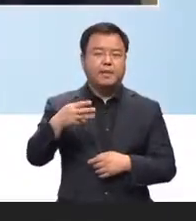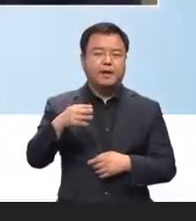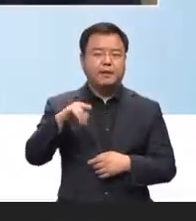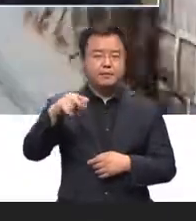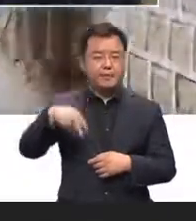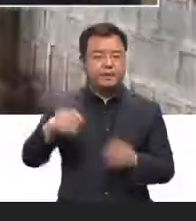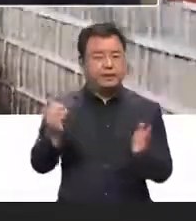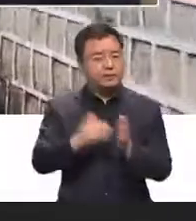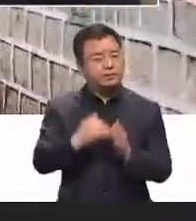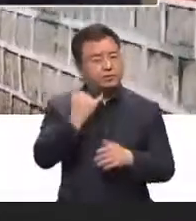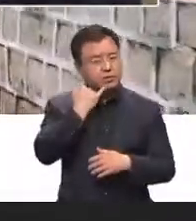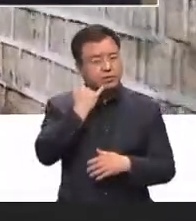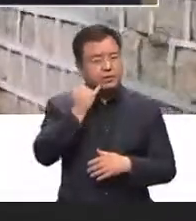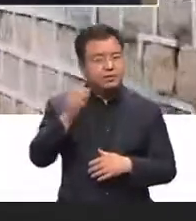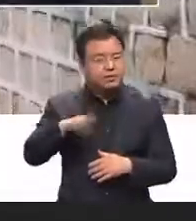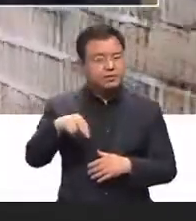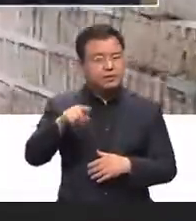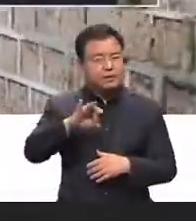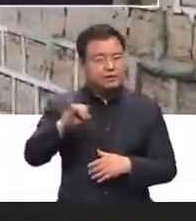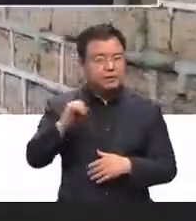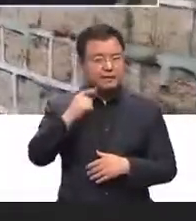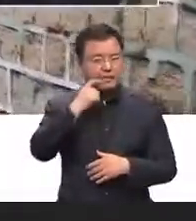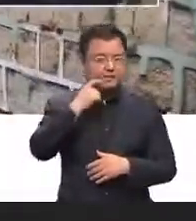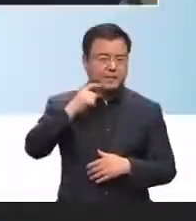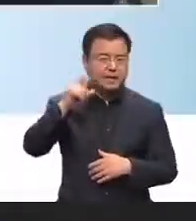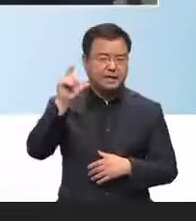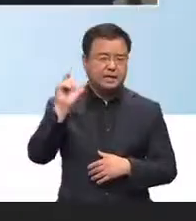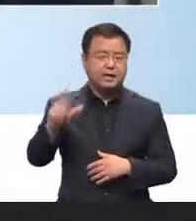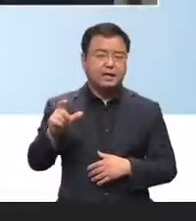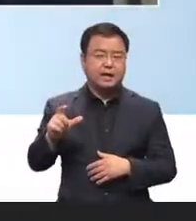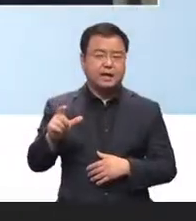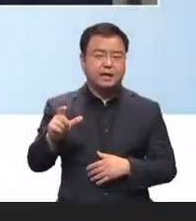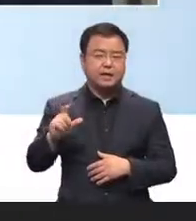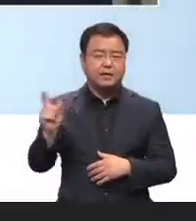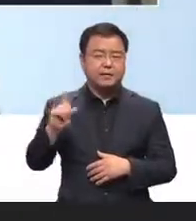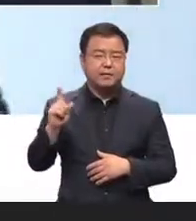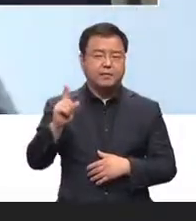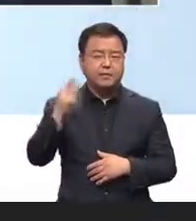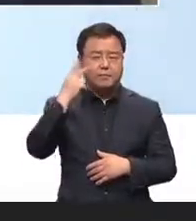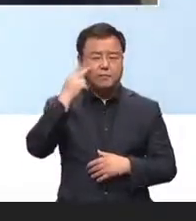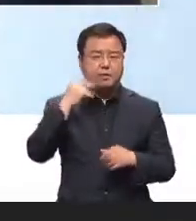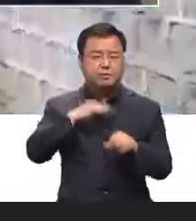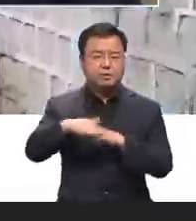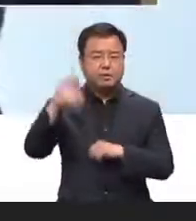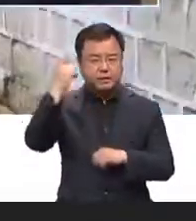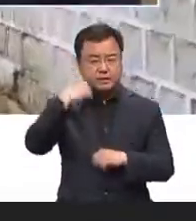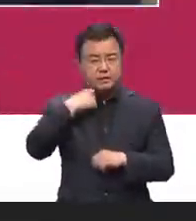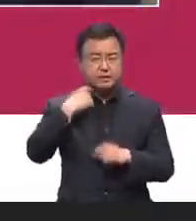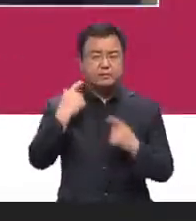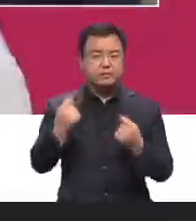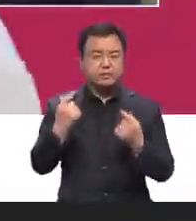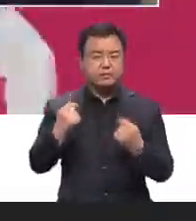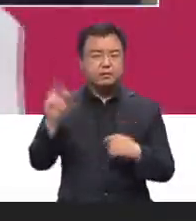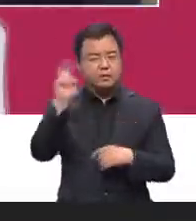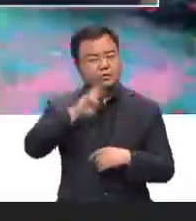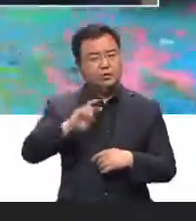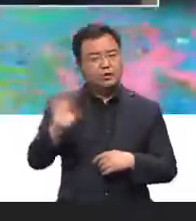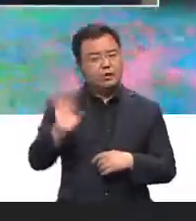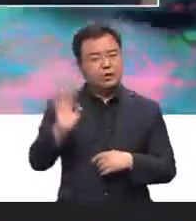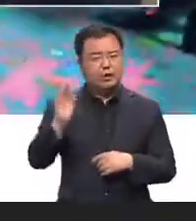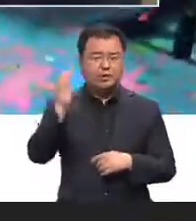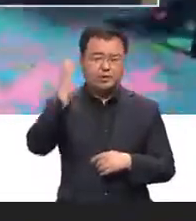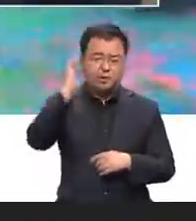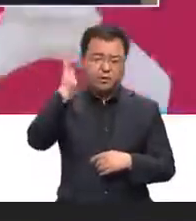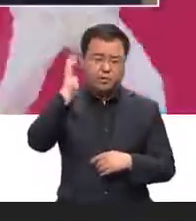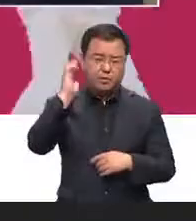수 있다고해도 싸이 씨 정도의 자극적이고 쫌 굉장히 좀 이국적이고 그렇잖아요 그렇죠 이 정도까지는 부산에서는 받아